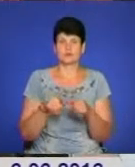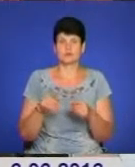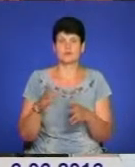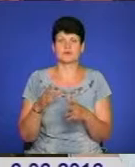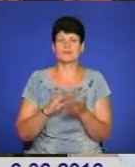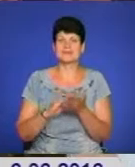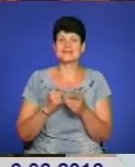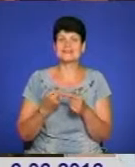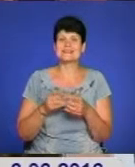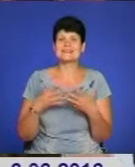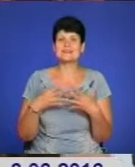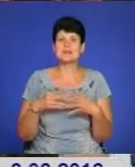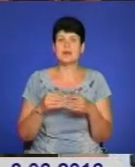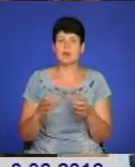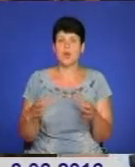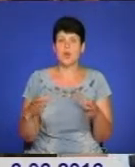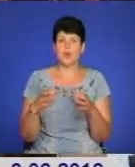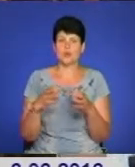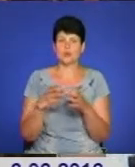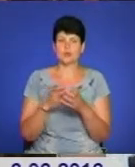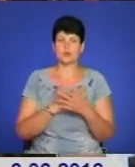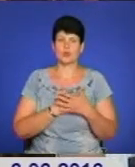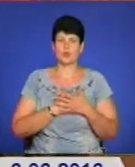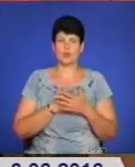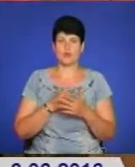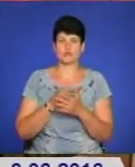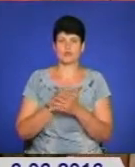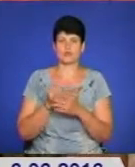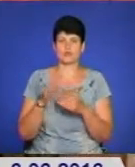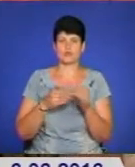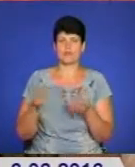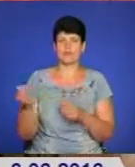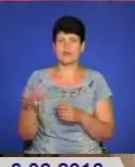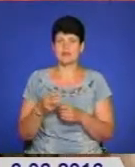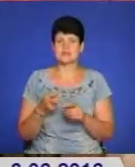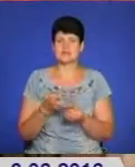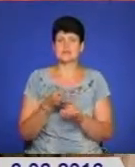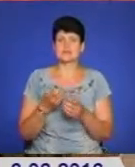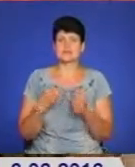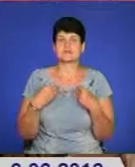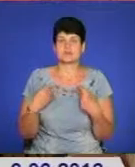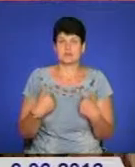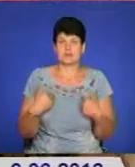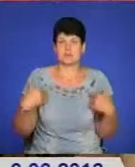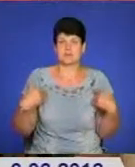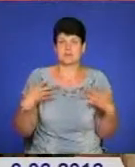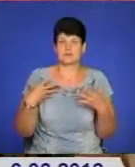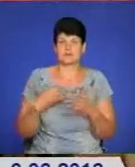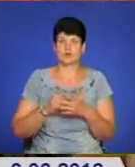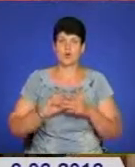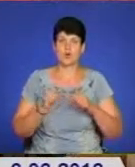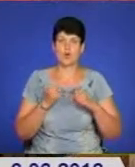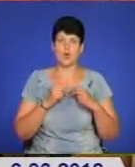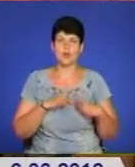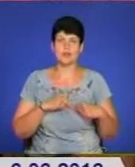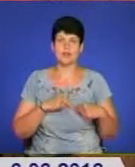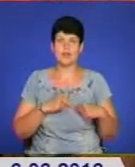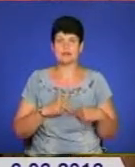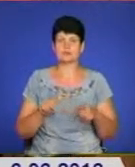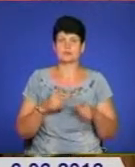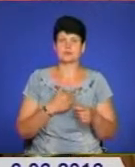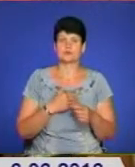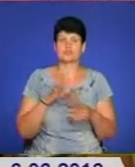це сім'я, яку об'єднує любов до професії. Сьогодні з нагоди свята, напевно, що хотіли би привітати своїх колег, побажати їм, щоб вони